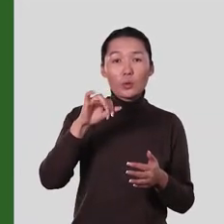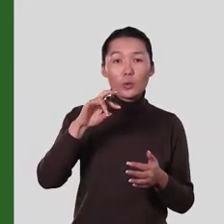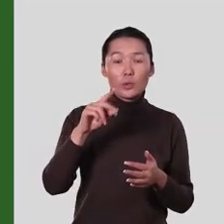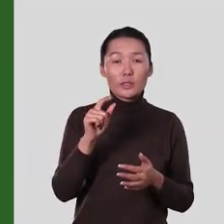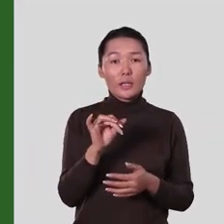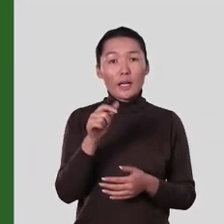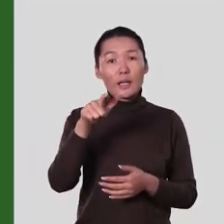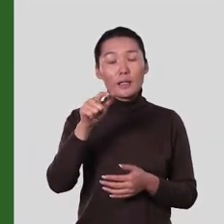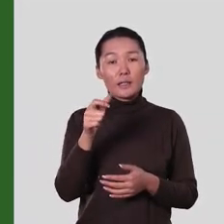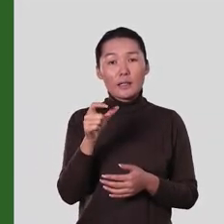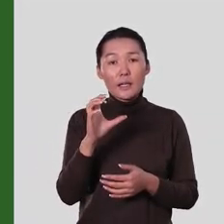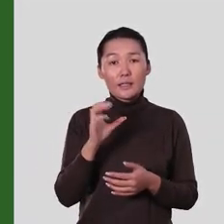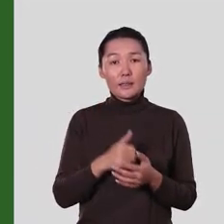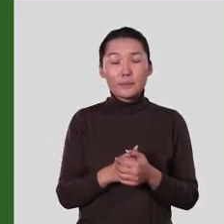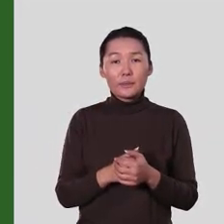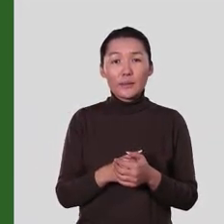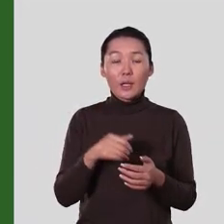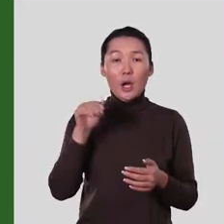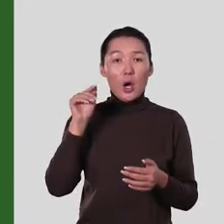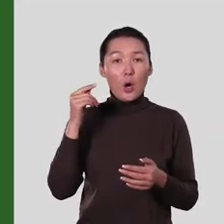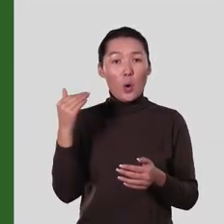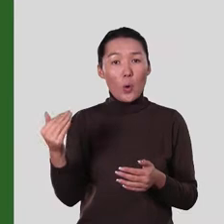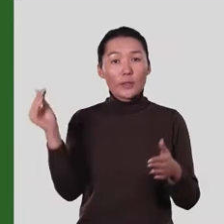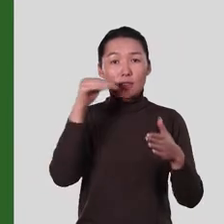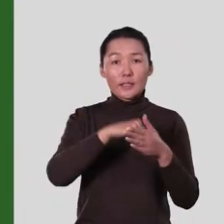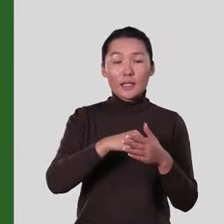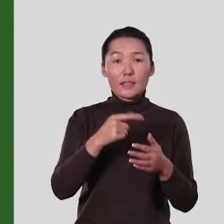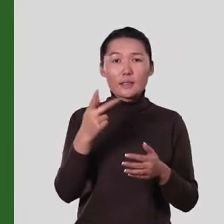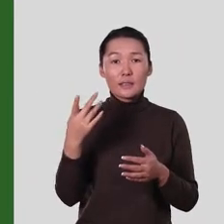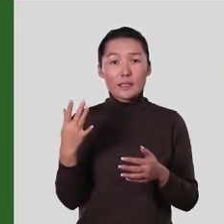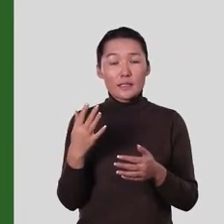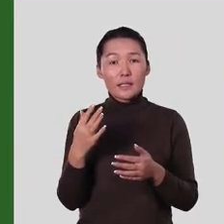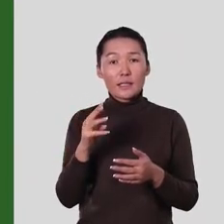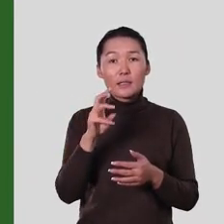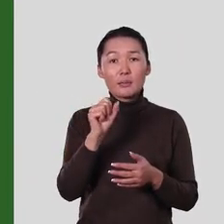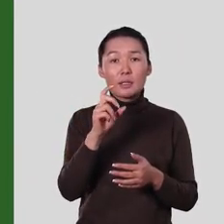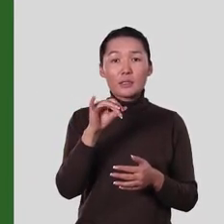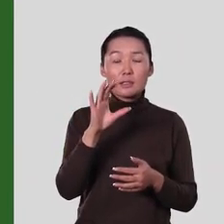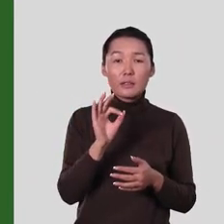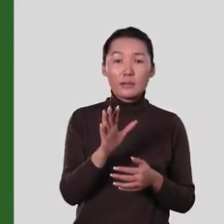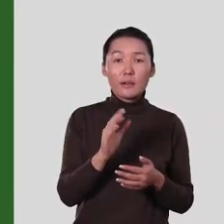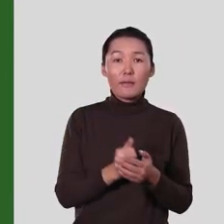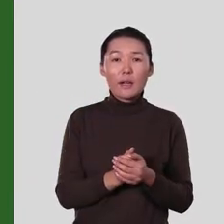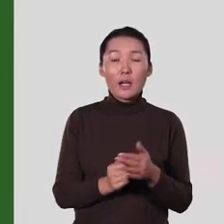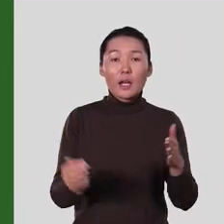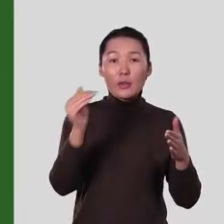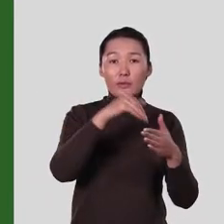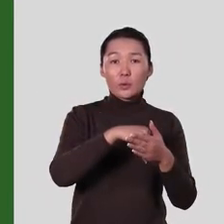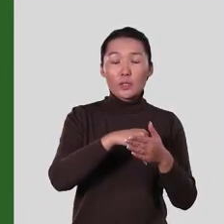Чу. Он состоит из нескольких гидрогеологических массивов и